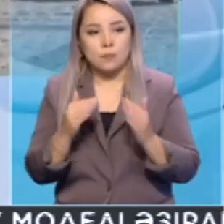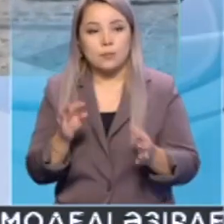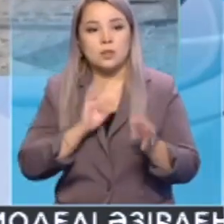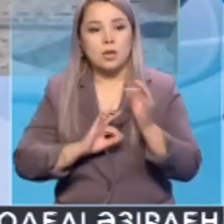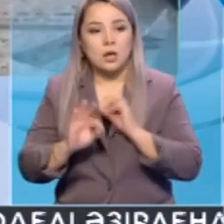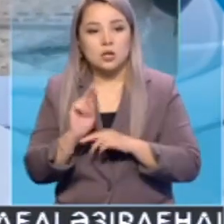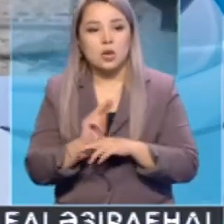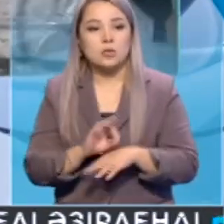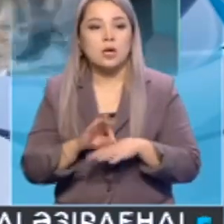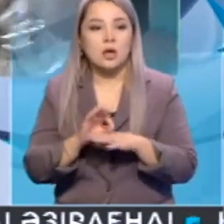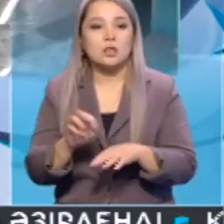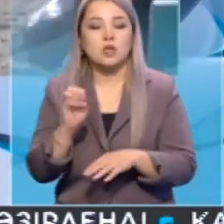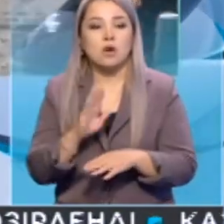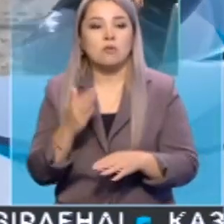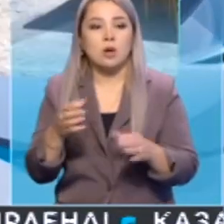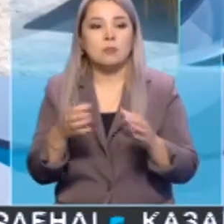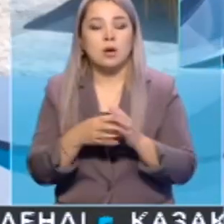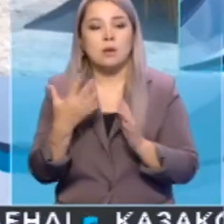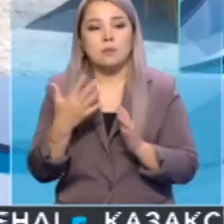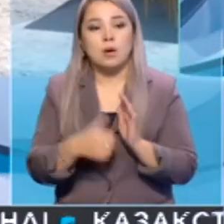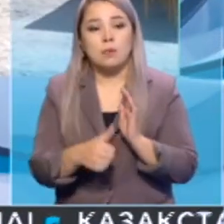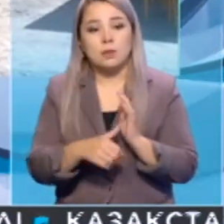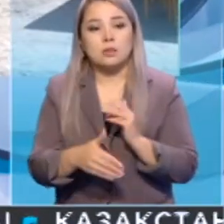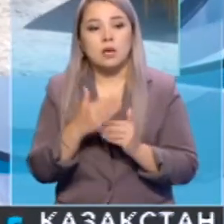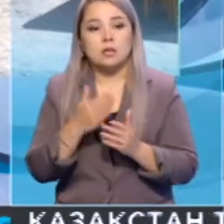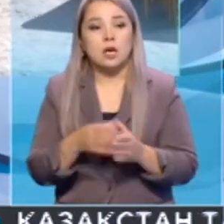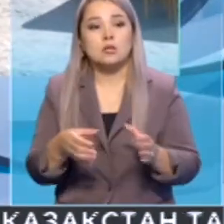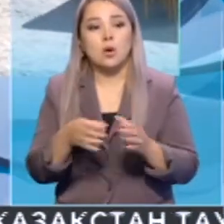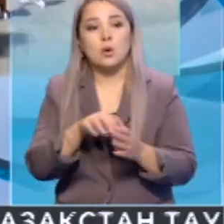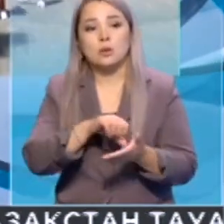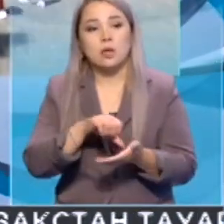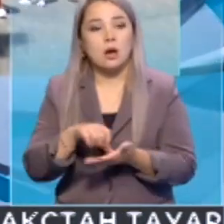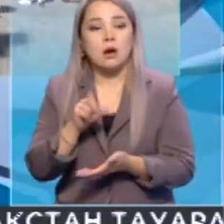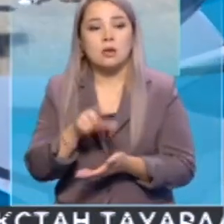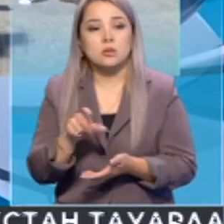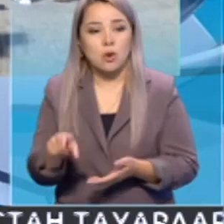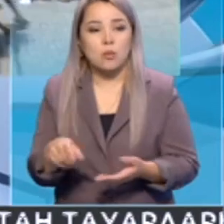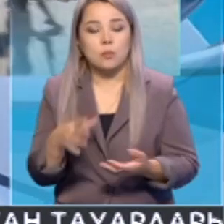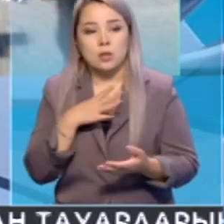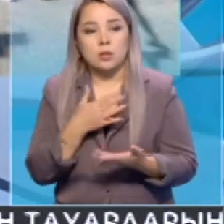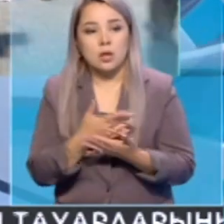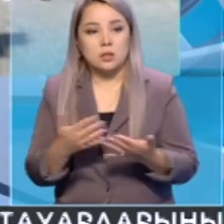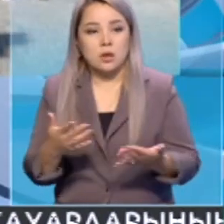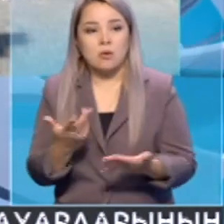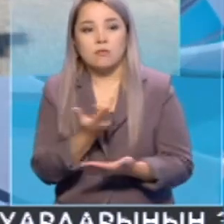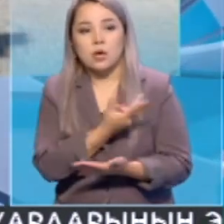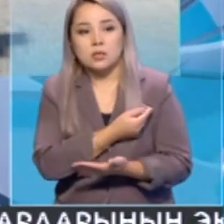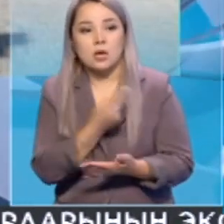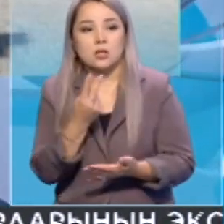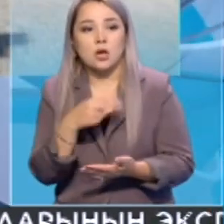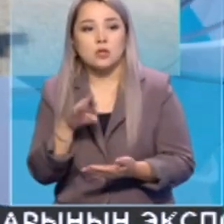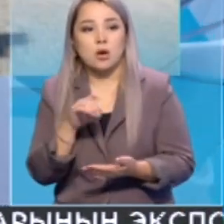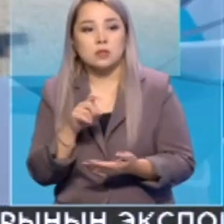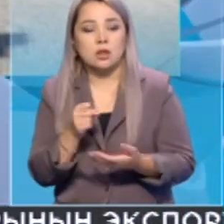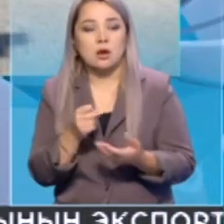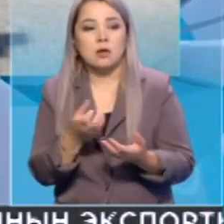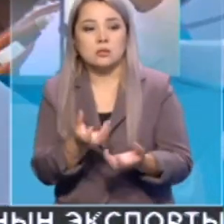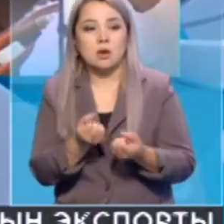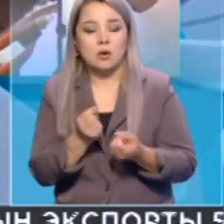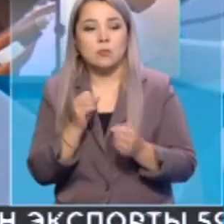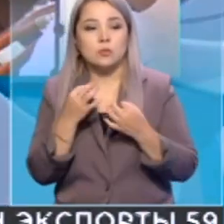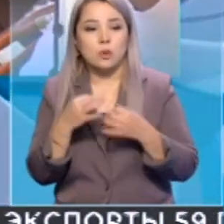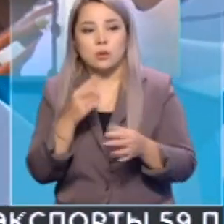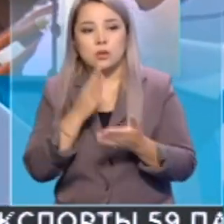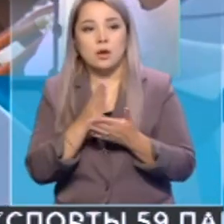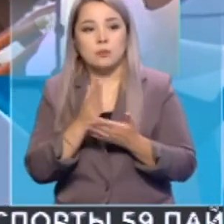жөніндегі Еуропалық агенттік 60-тан асқандар мен тәуекел тобындағы азаматтарға бустерлік вакцинаның екінші дозасын салуға рұқсат етті.